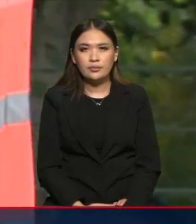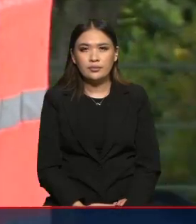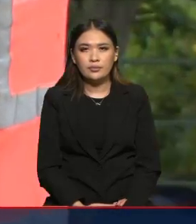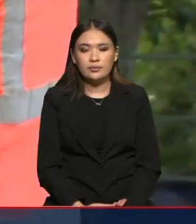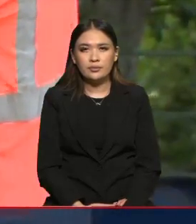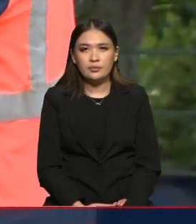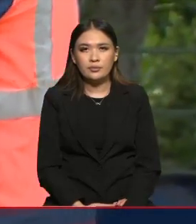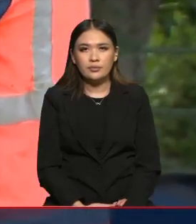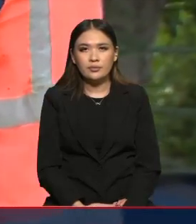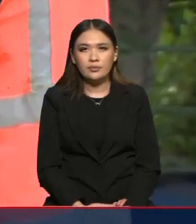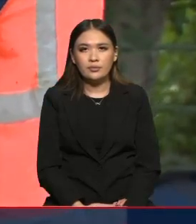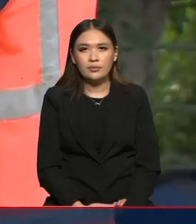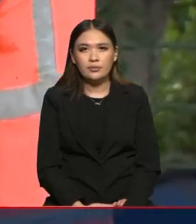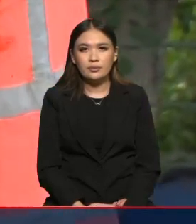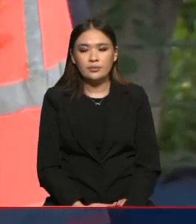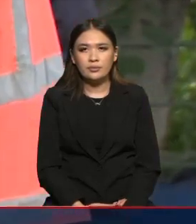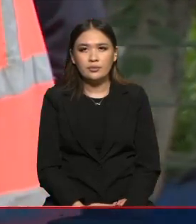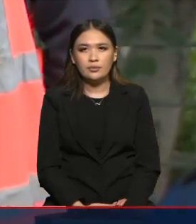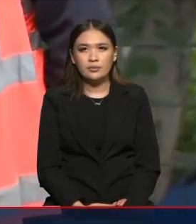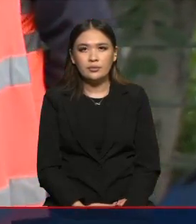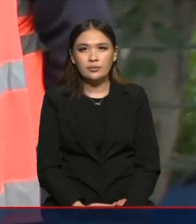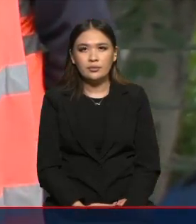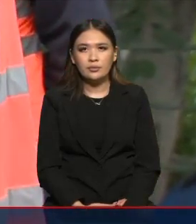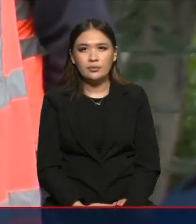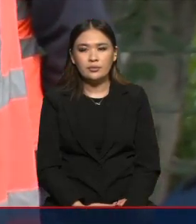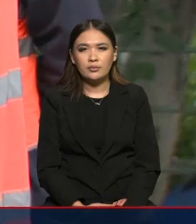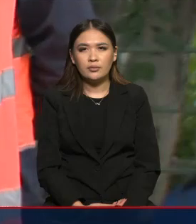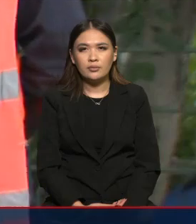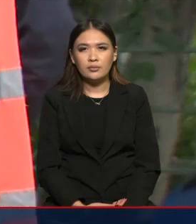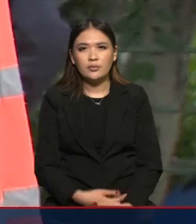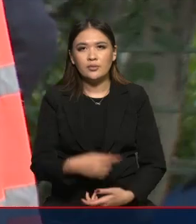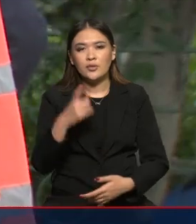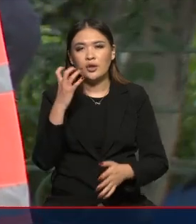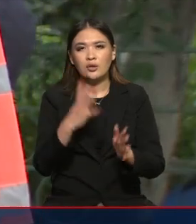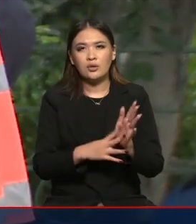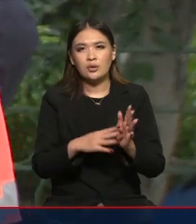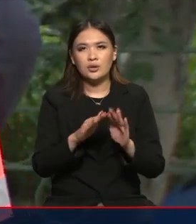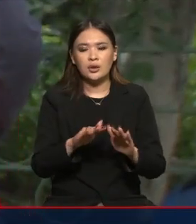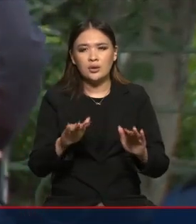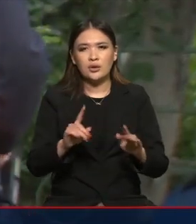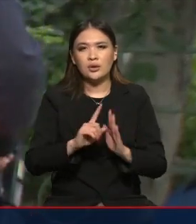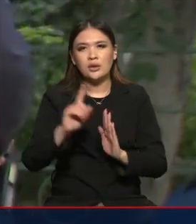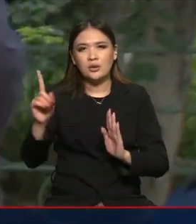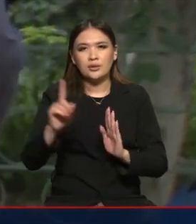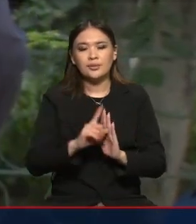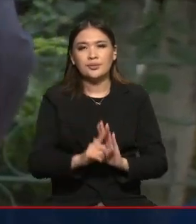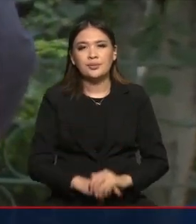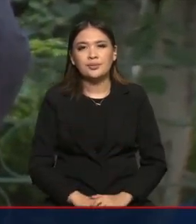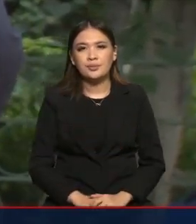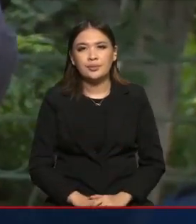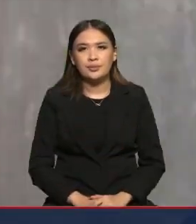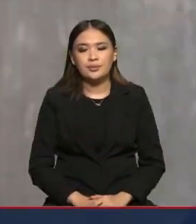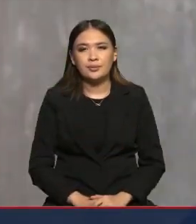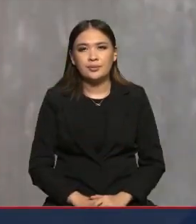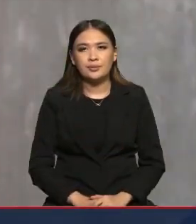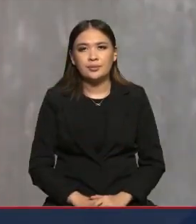па? Ана 190 садикте су болмай жатыр дейді. Соған барып, екі адам барып келіңдерші. Бір екеуің аха, сен екеуің барып келіңдерші